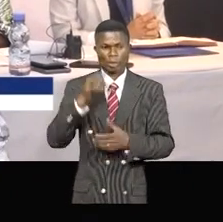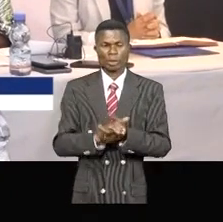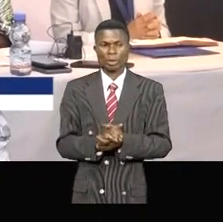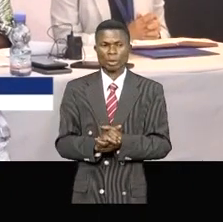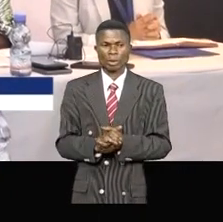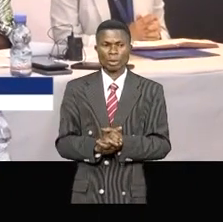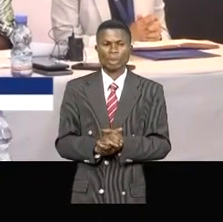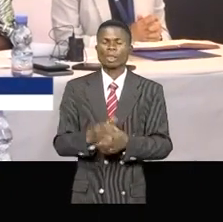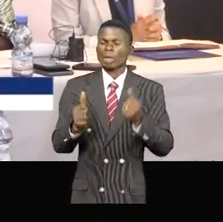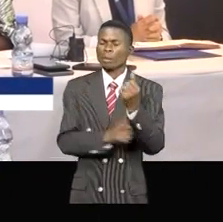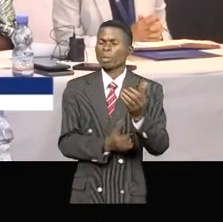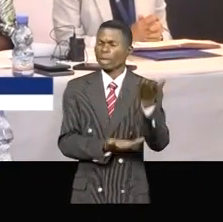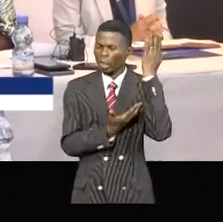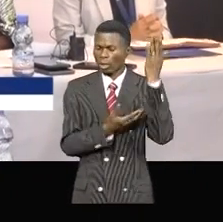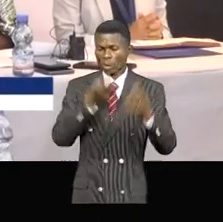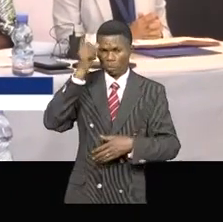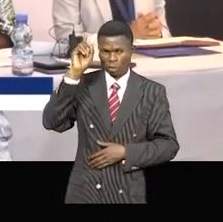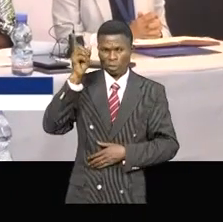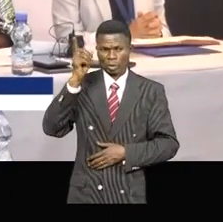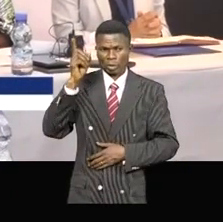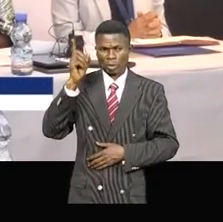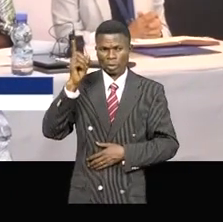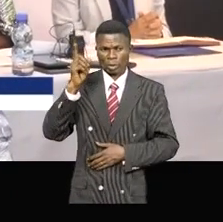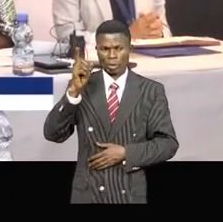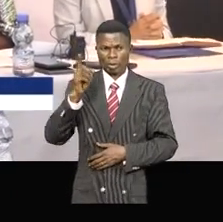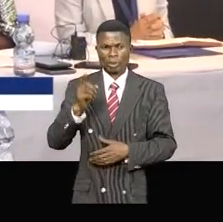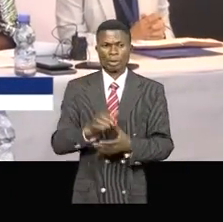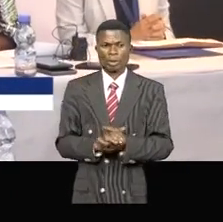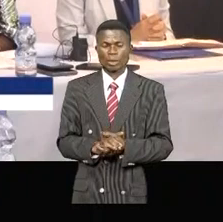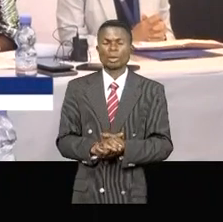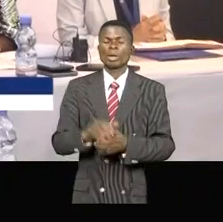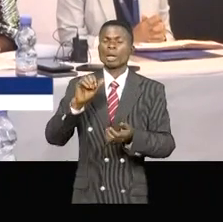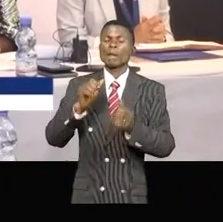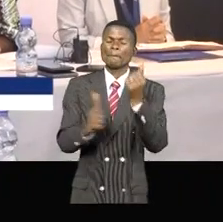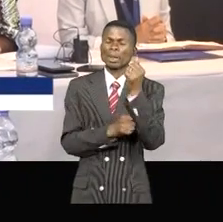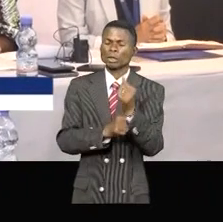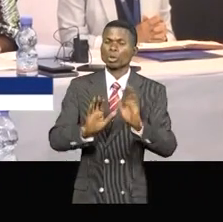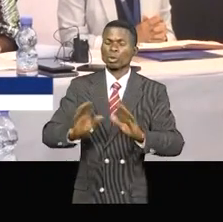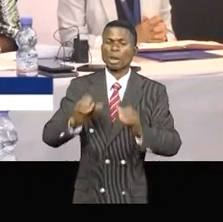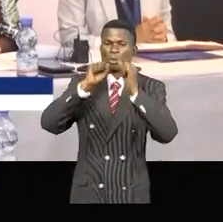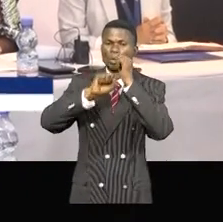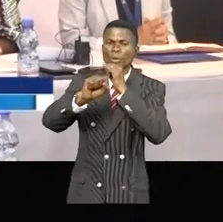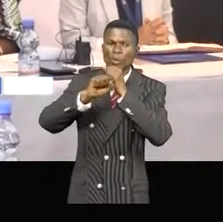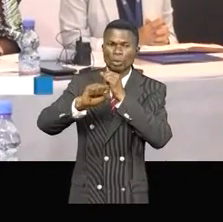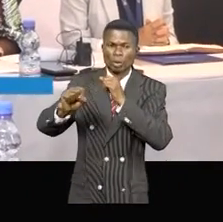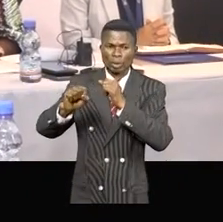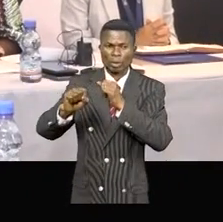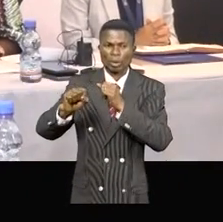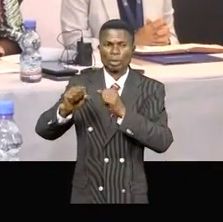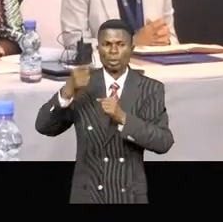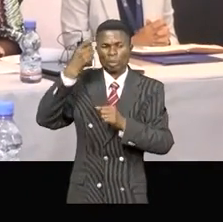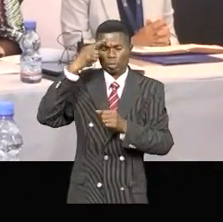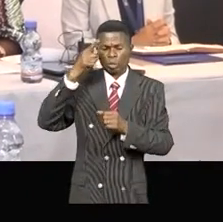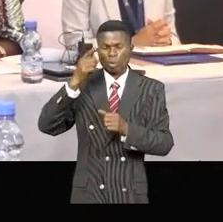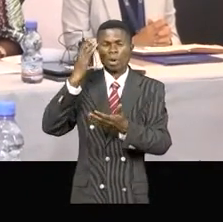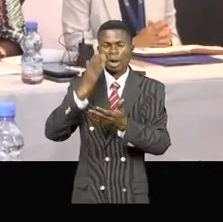vecteurs privilégiés des messages de sensibilisation et de changement de comportement